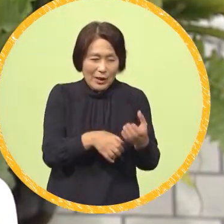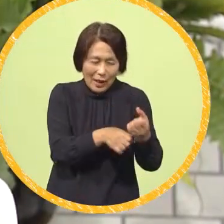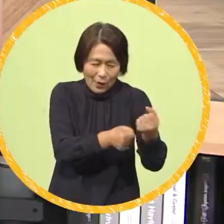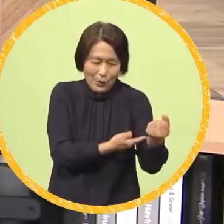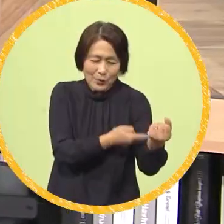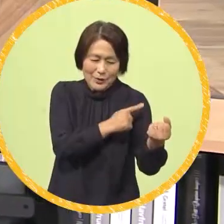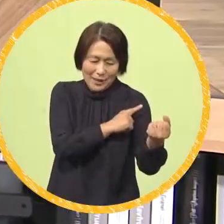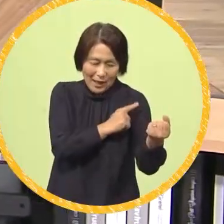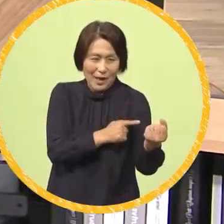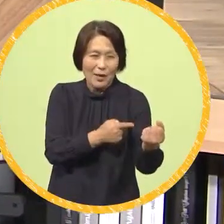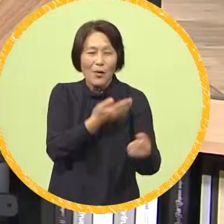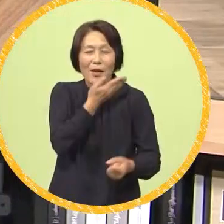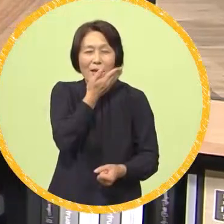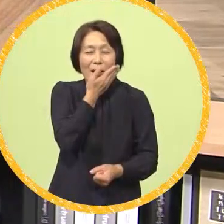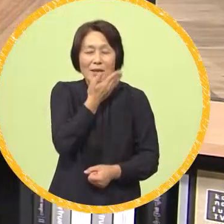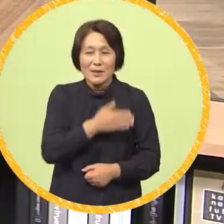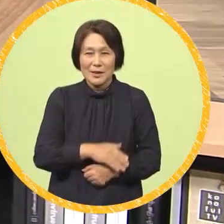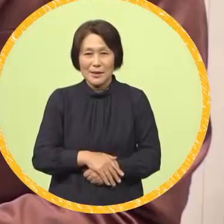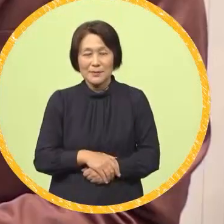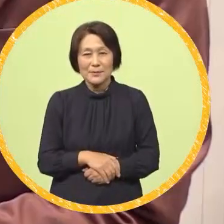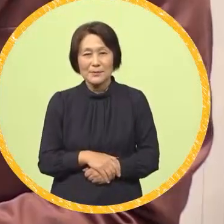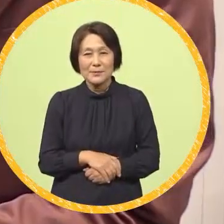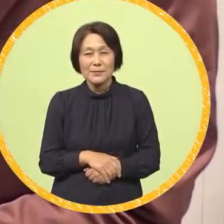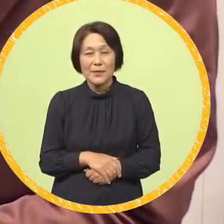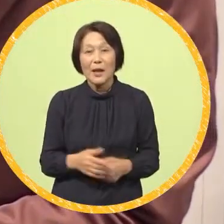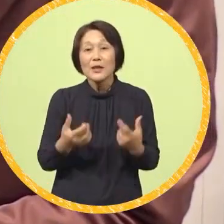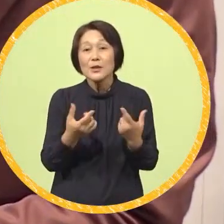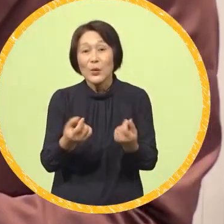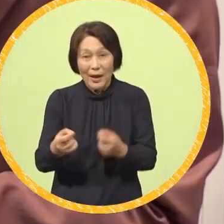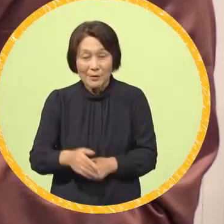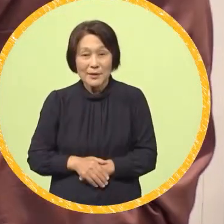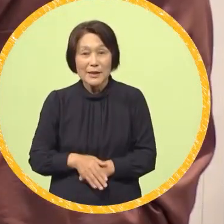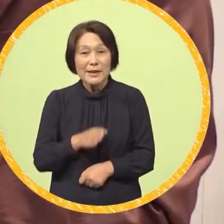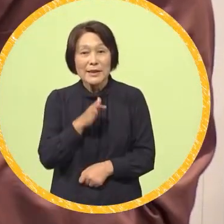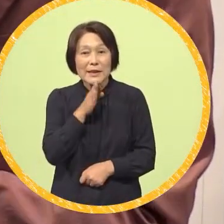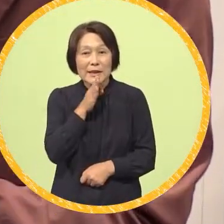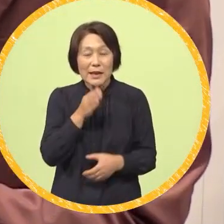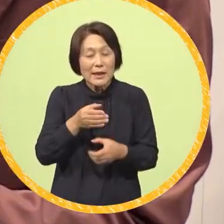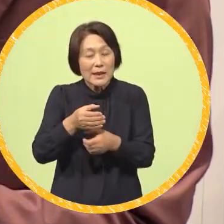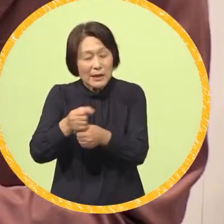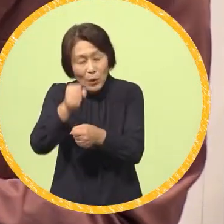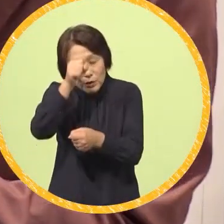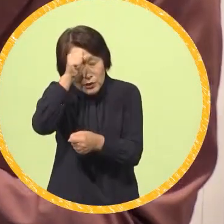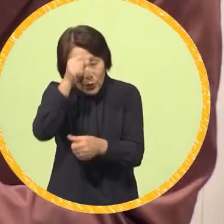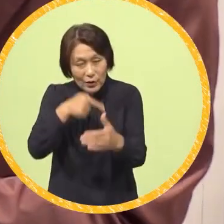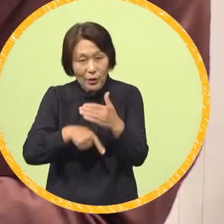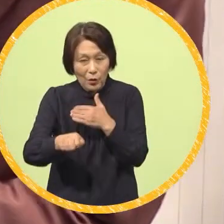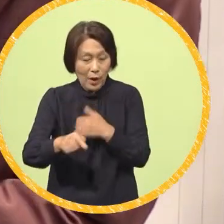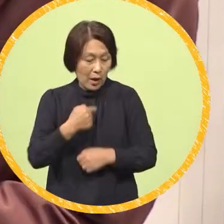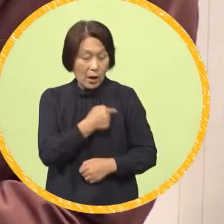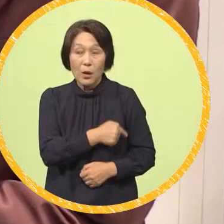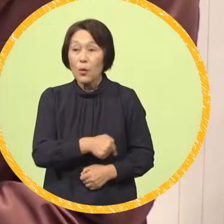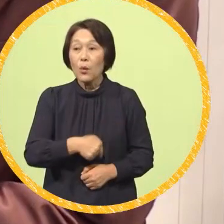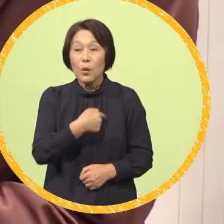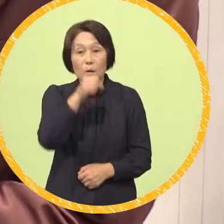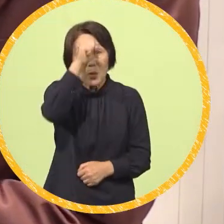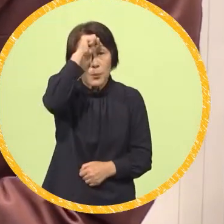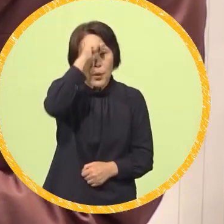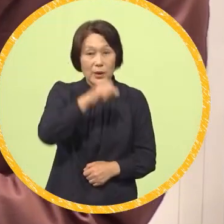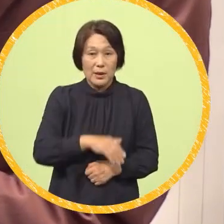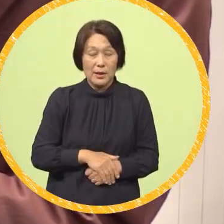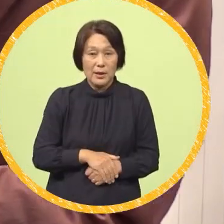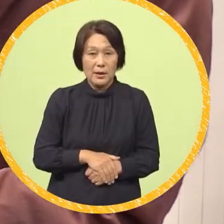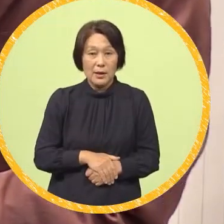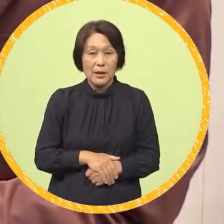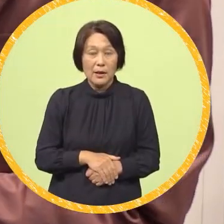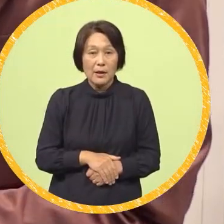ものじゃなくてっていうところですよね。 そうなんですよね。実際やっぱり依存症というのは心の病気なんですよね。